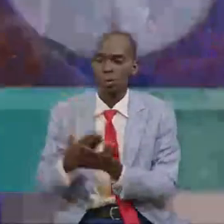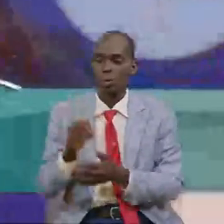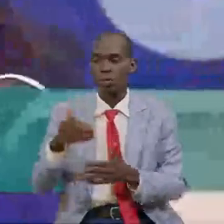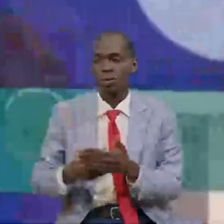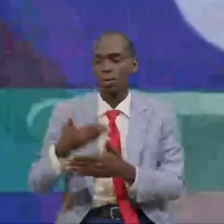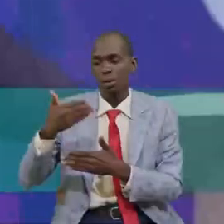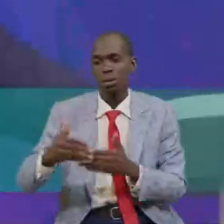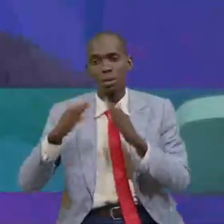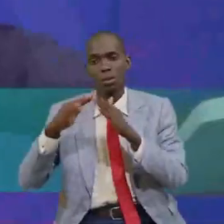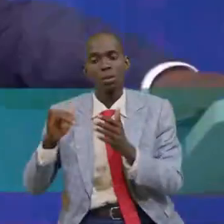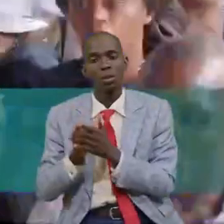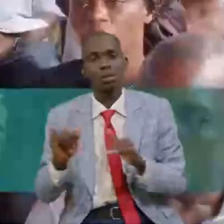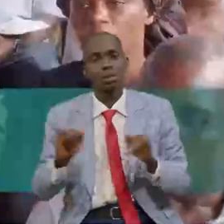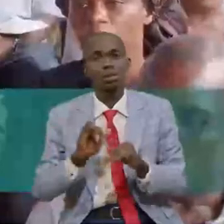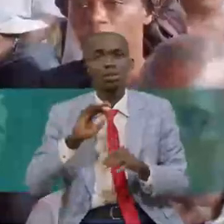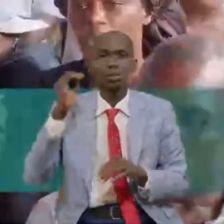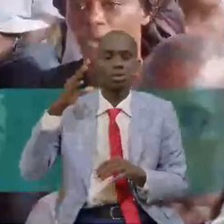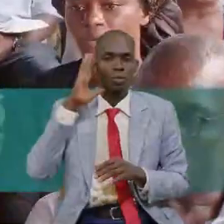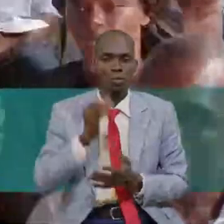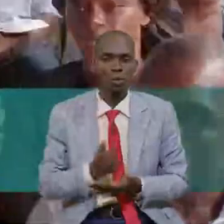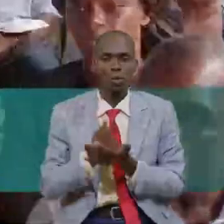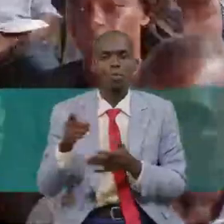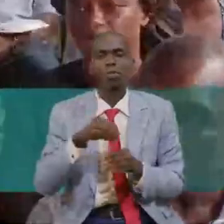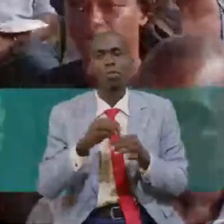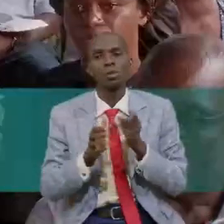suivante, cette même grâce va te soutenir.